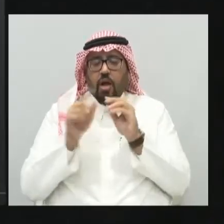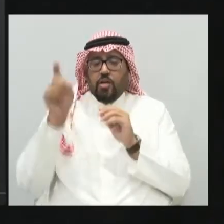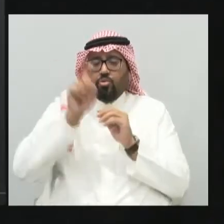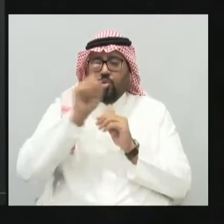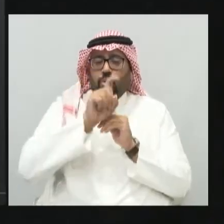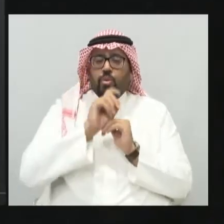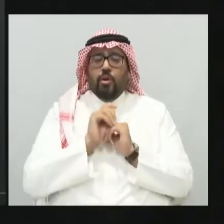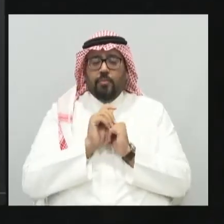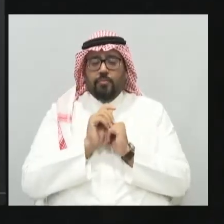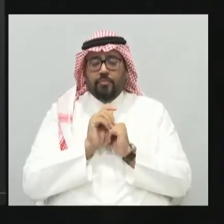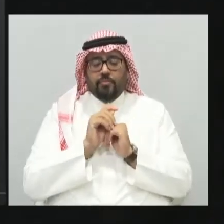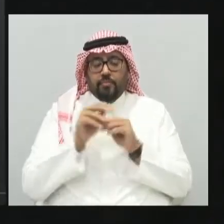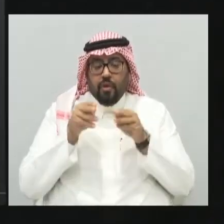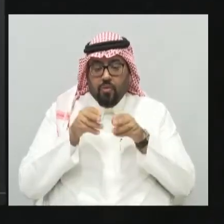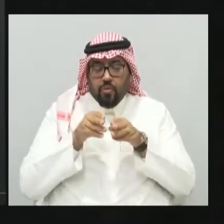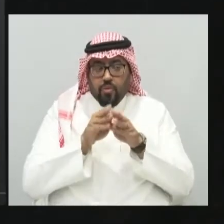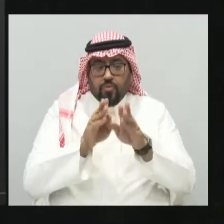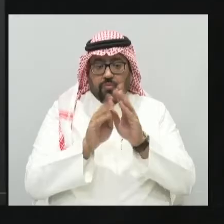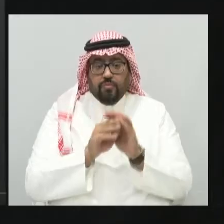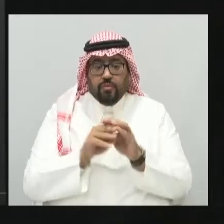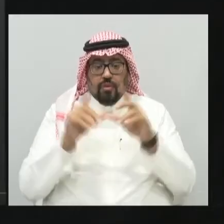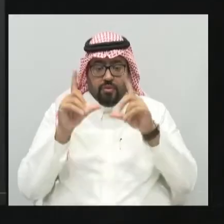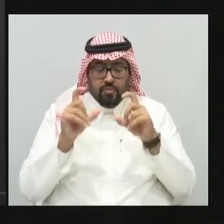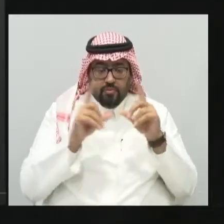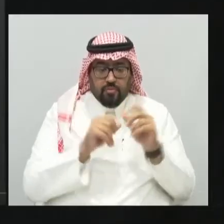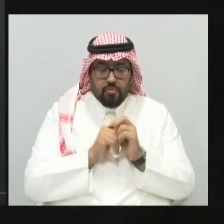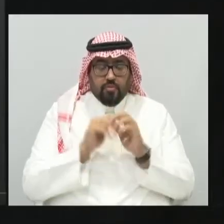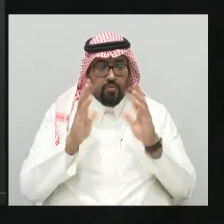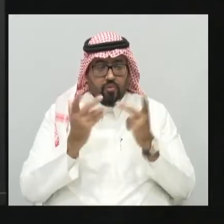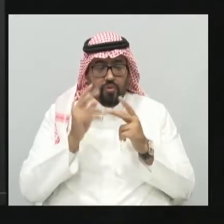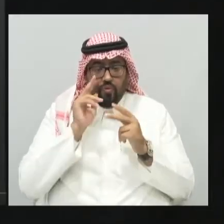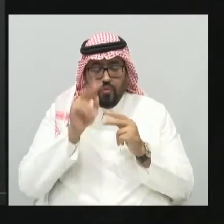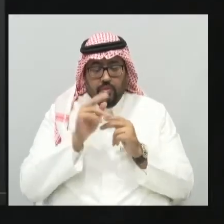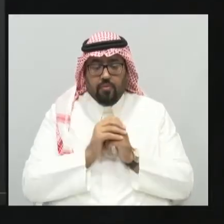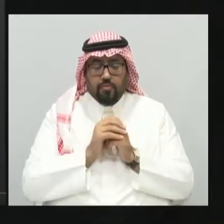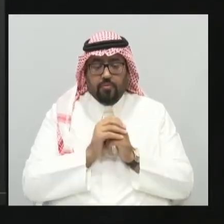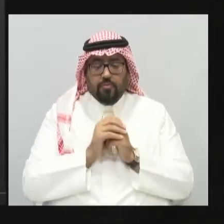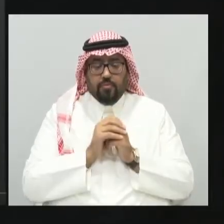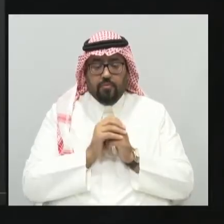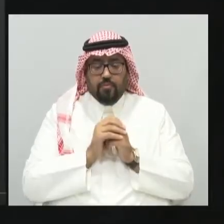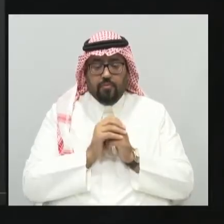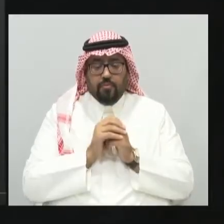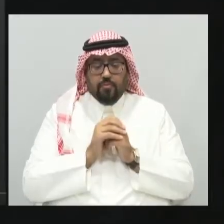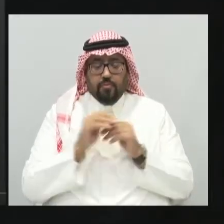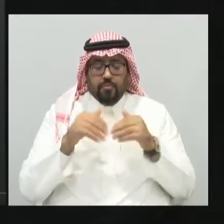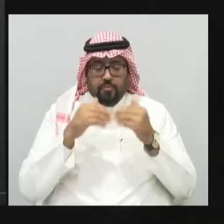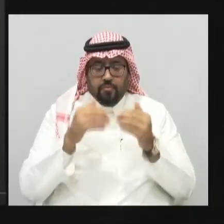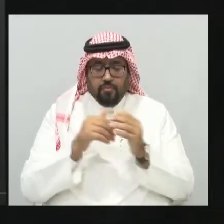الاستفسارات وبنوصف الصوره عندنا نشوف ايش فيها طيب وبعد